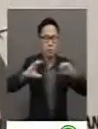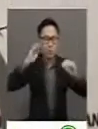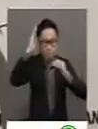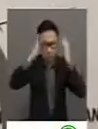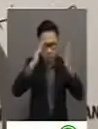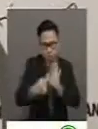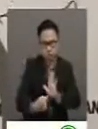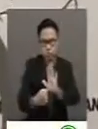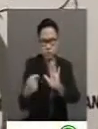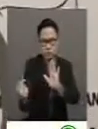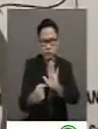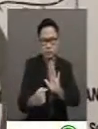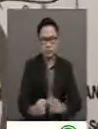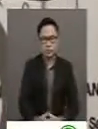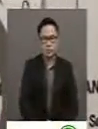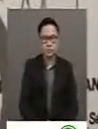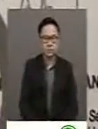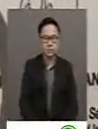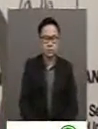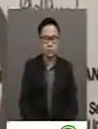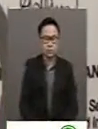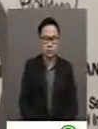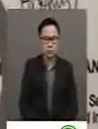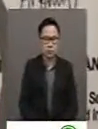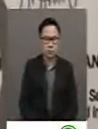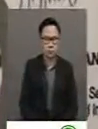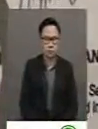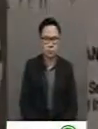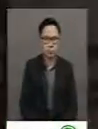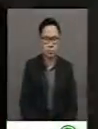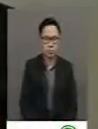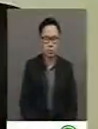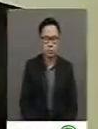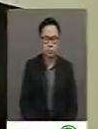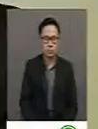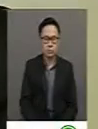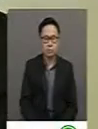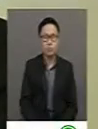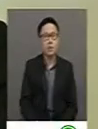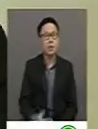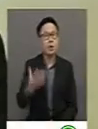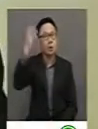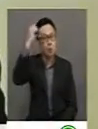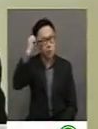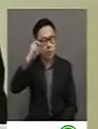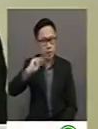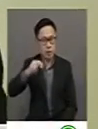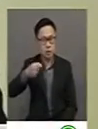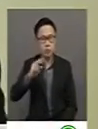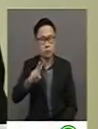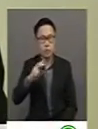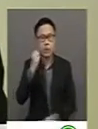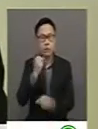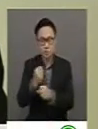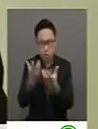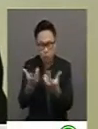ซียเป็นหลักฐานสำคัญ ที่เรานำมาส่งมอบให้ขสมกเนี่ยจะเป็นรถที่ผลิตจีนประกอบ